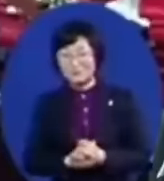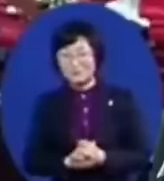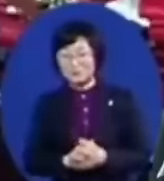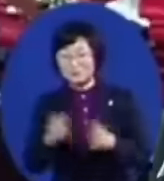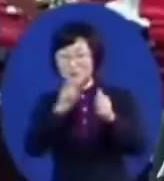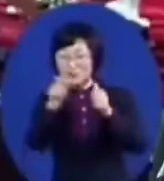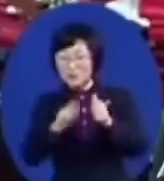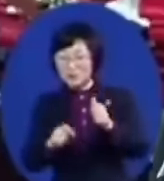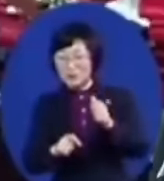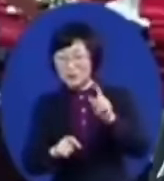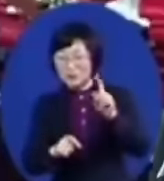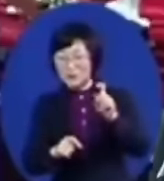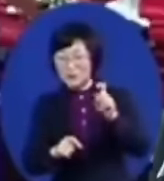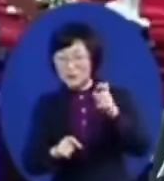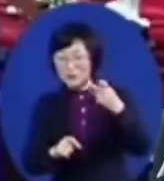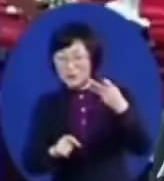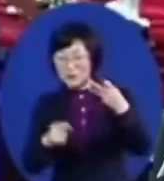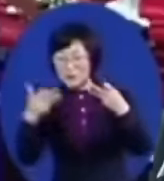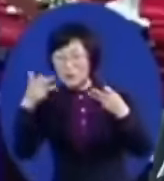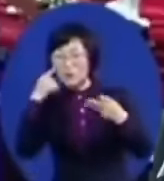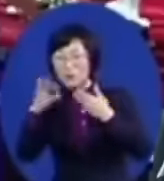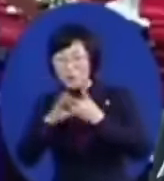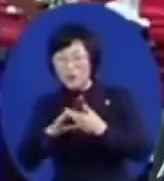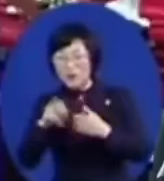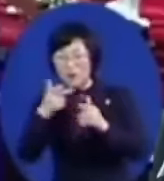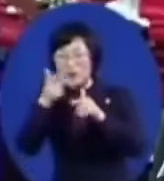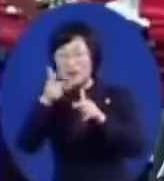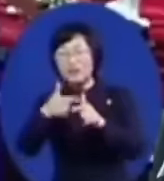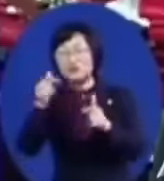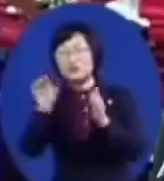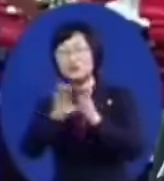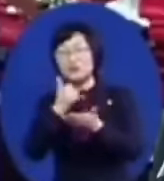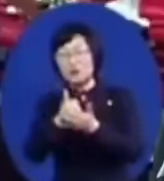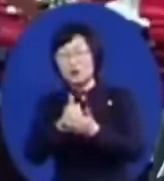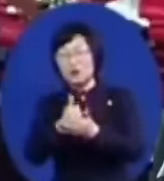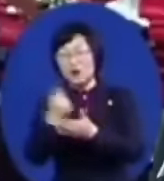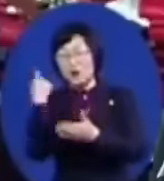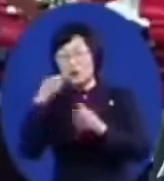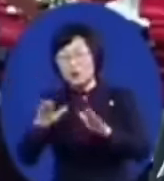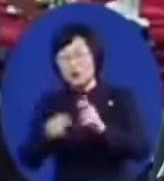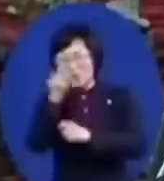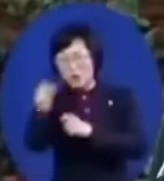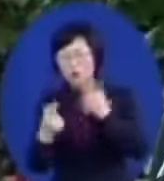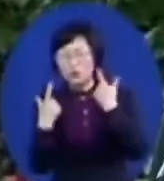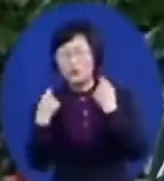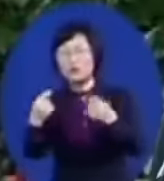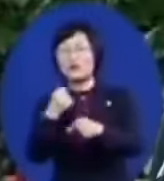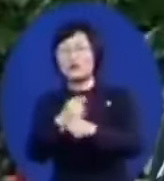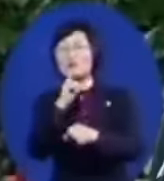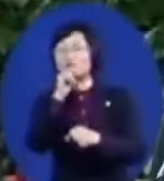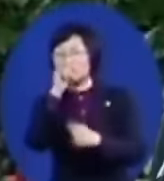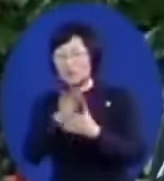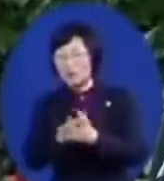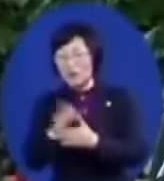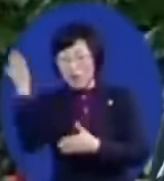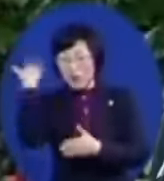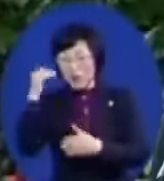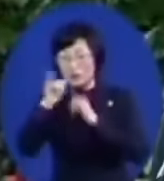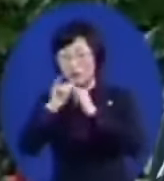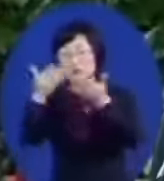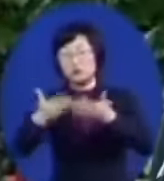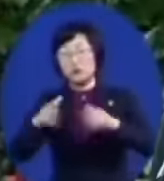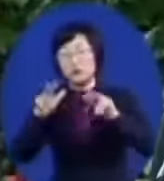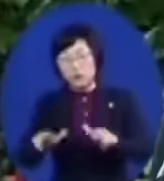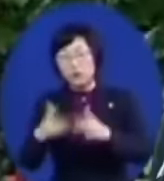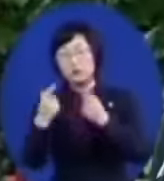히브리서 13장 8절은 예수 그리스도는 어제나 오늘이나 영원토록 동일하시니, 옛날에 믿는 자에게 상 주신 예수님은 오늘날 믿는 자에게 상